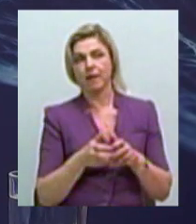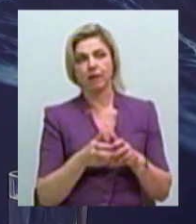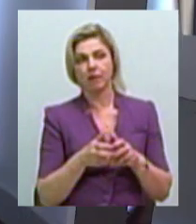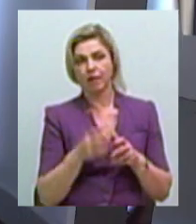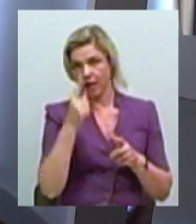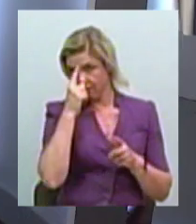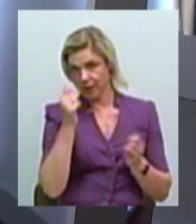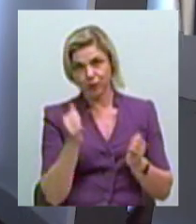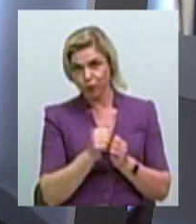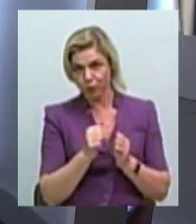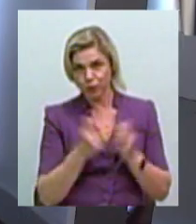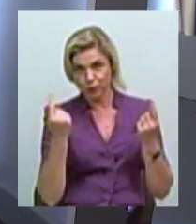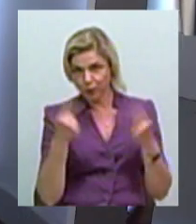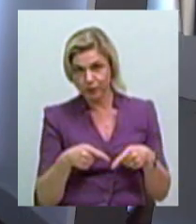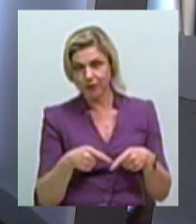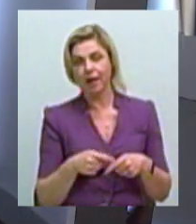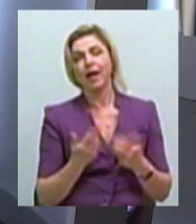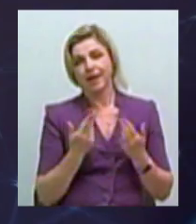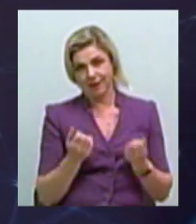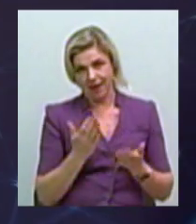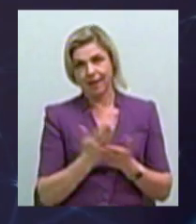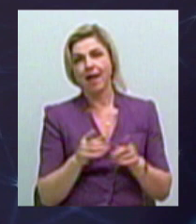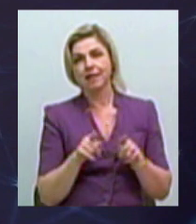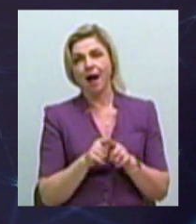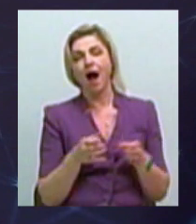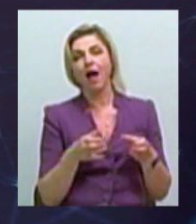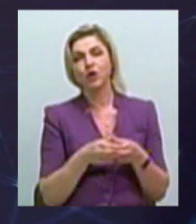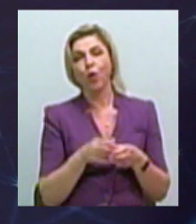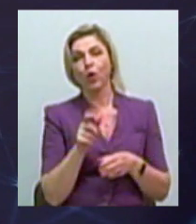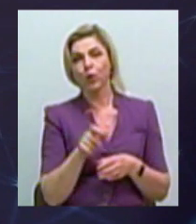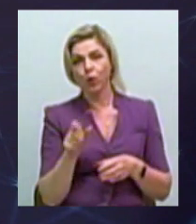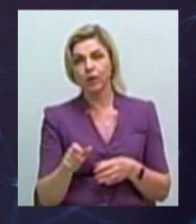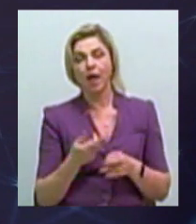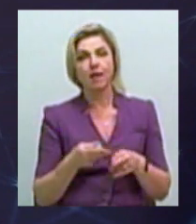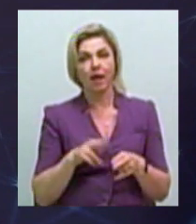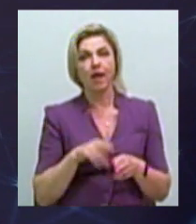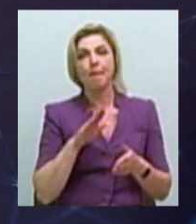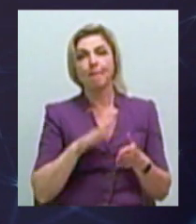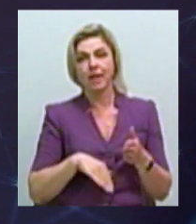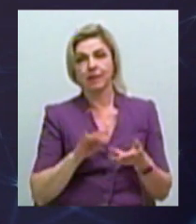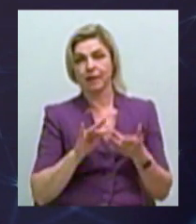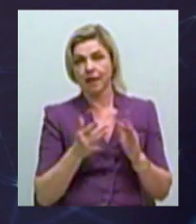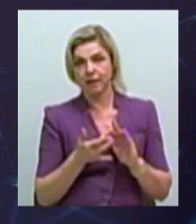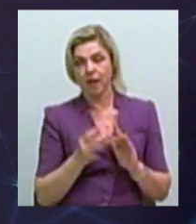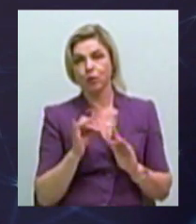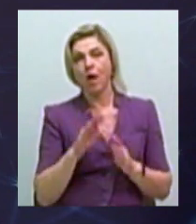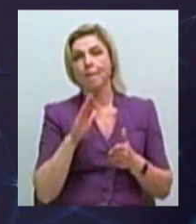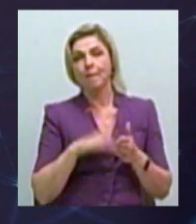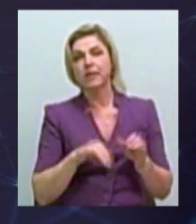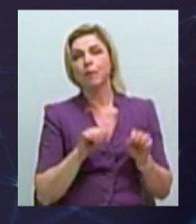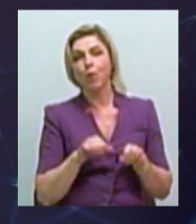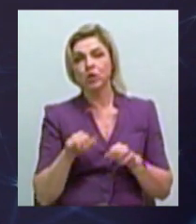глузду? Дійсно, є така категорія людей, які без інтернету і без